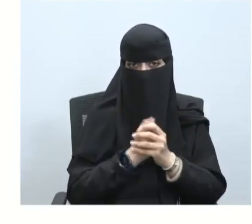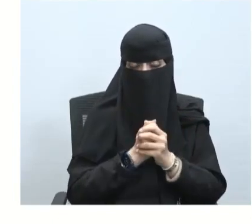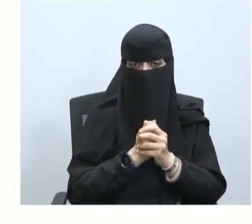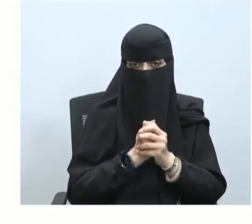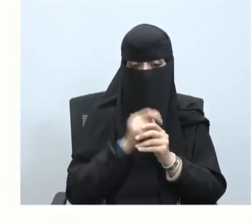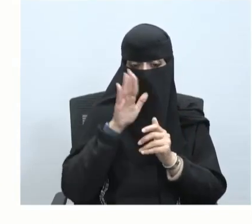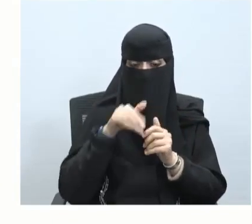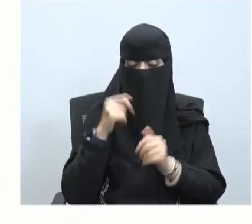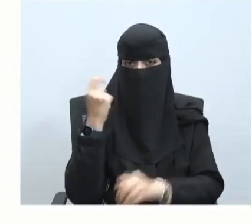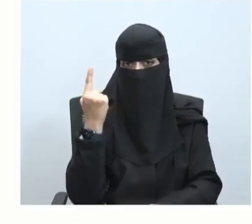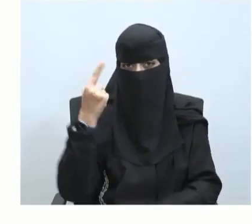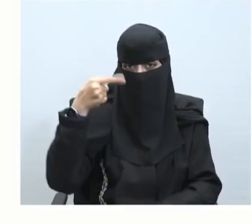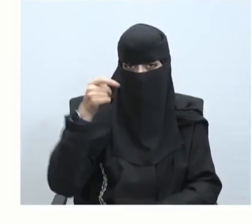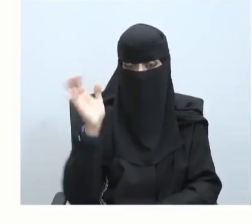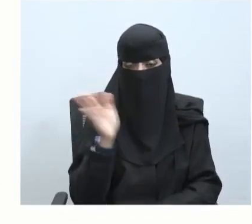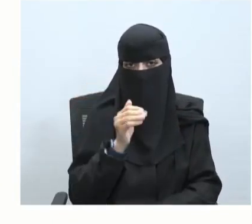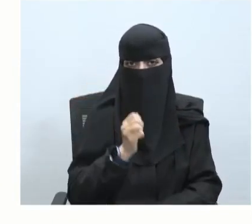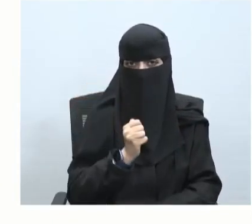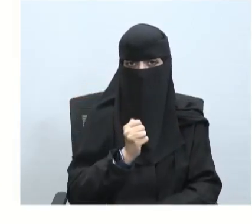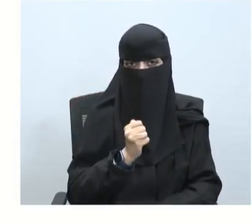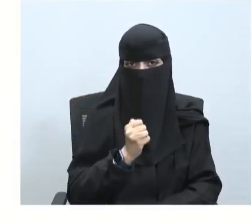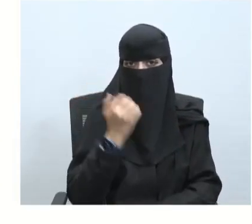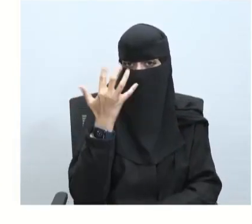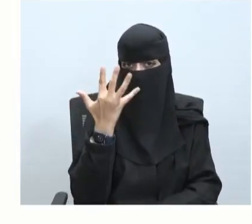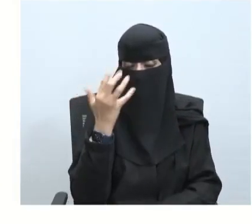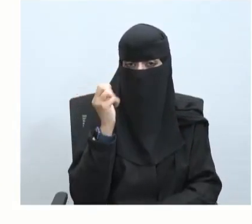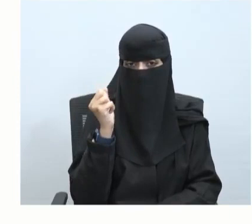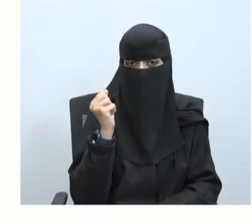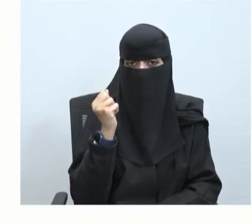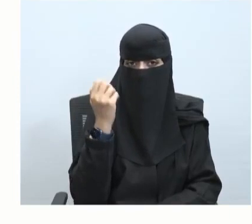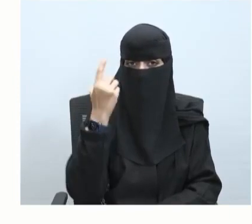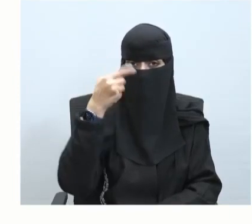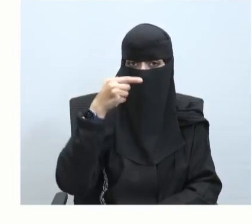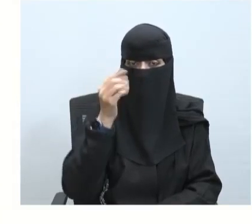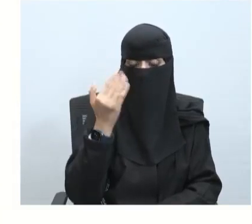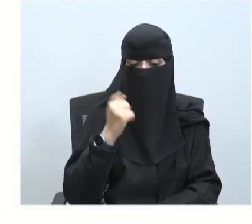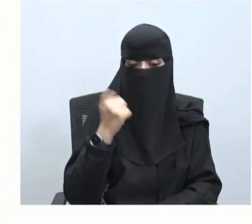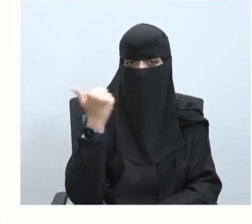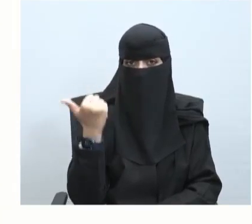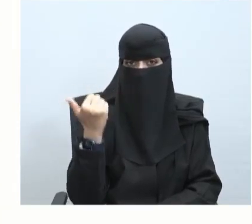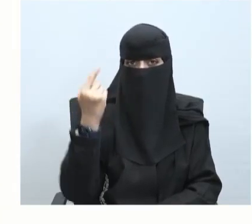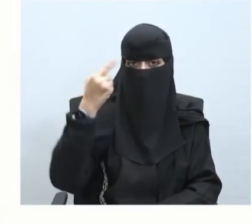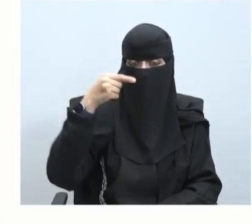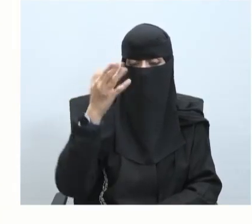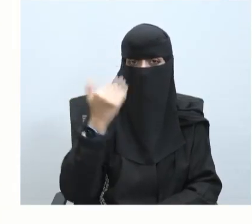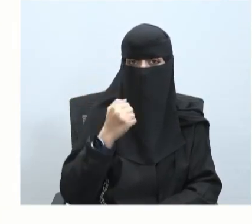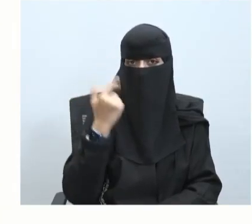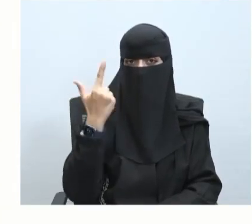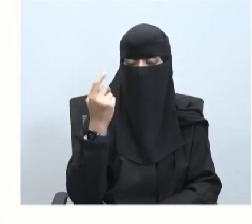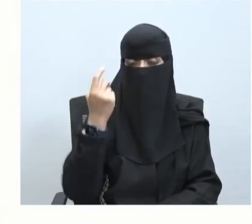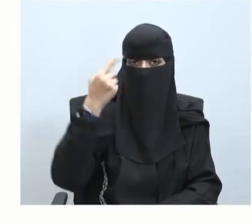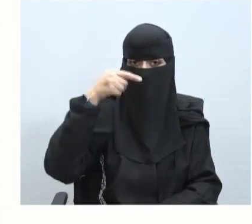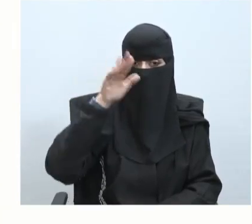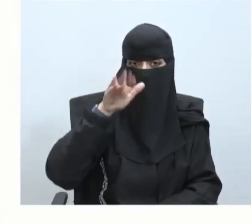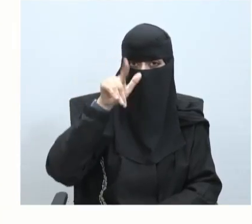وبناتي نقول عشره خمسه عشر 16 17